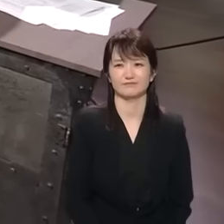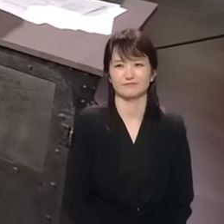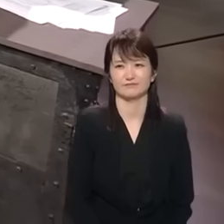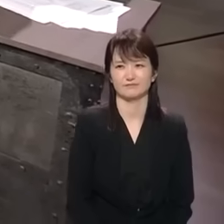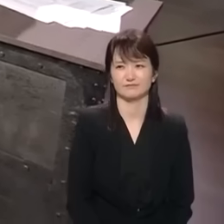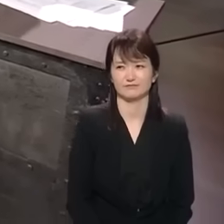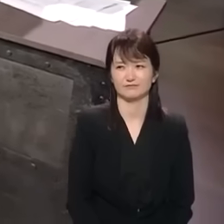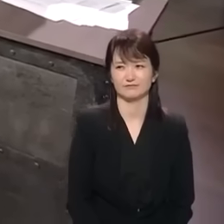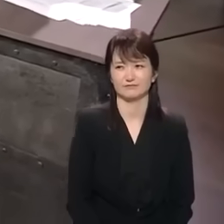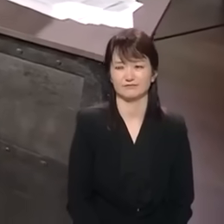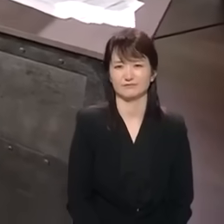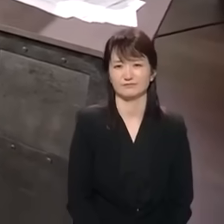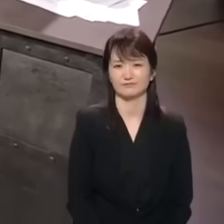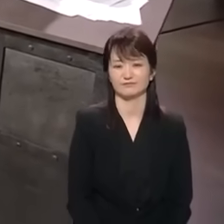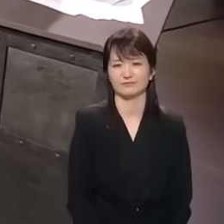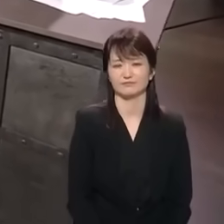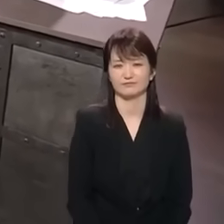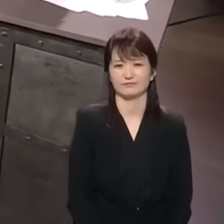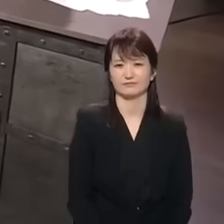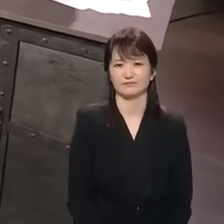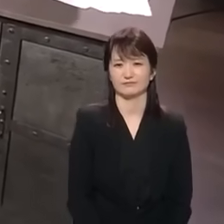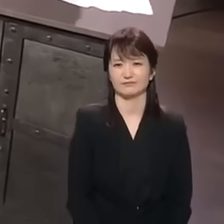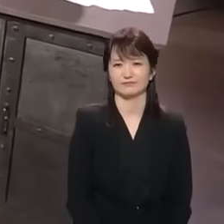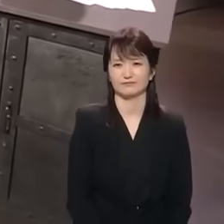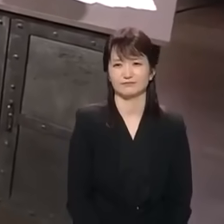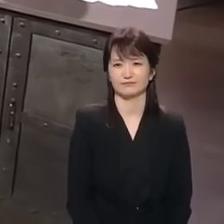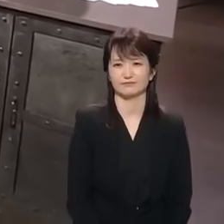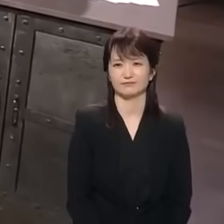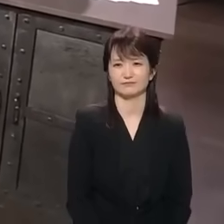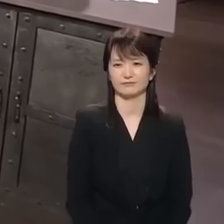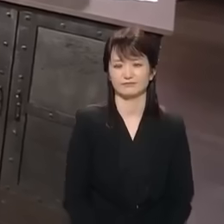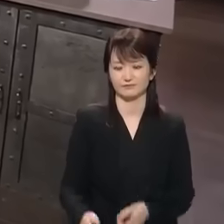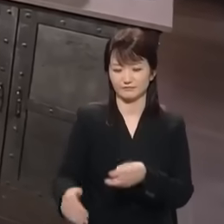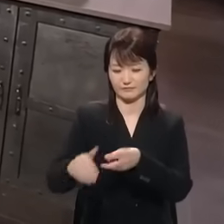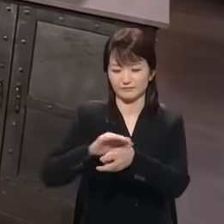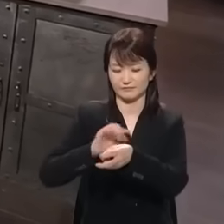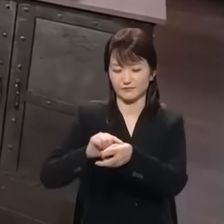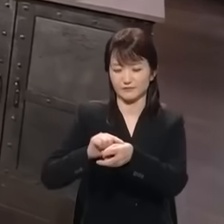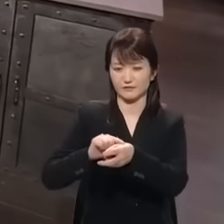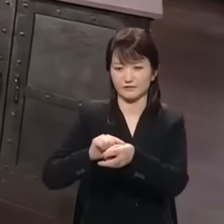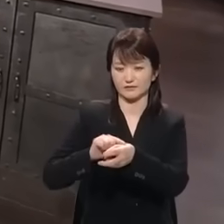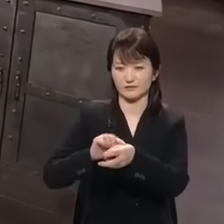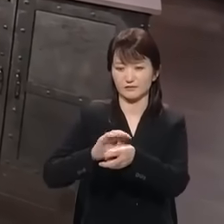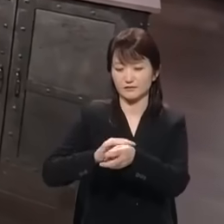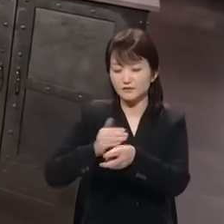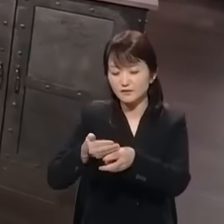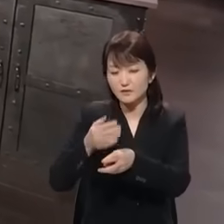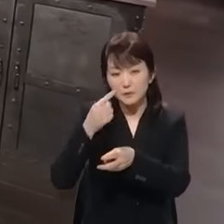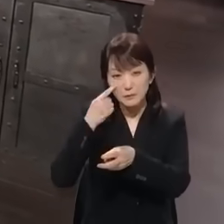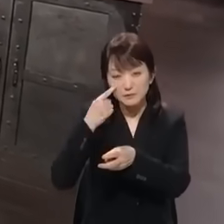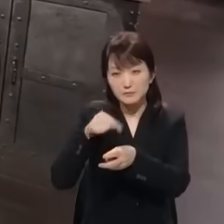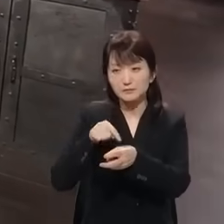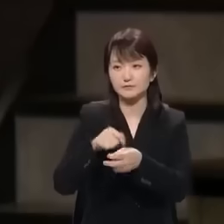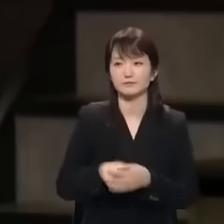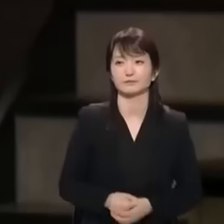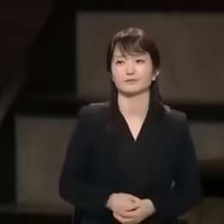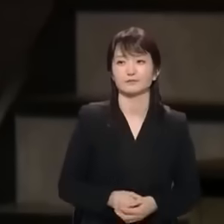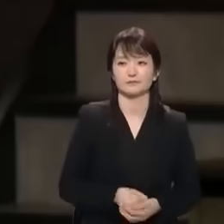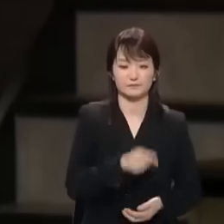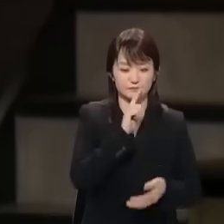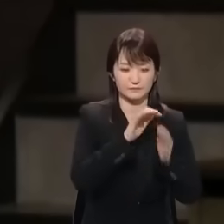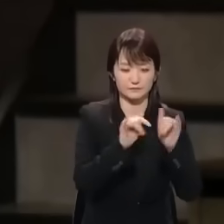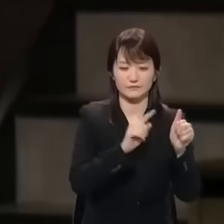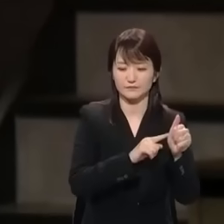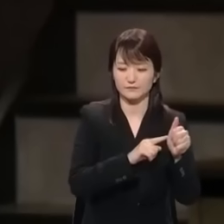근데이 아 차 차 열어봐야죠 차 안에 어 차 안에 뭐가 있을지네이 제보자는 딱이